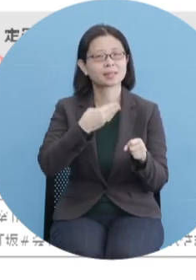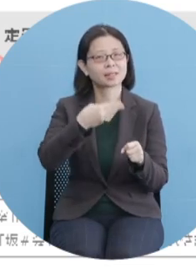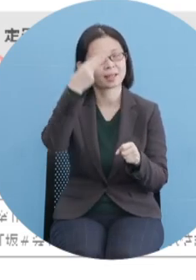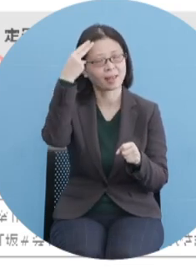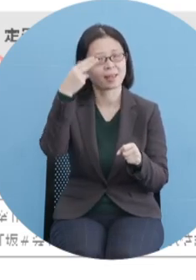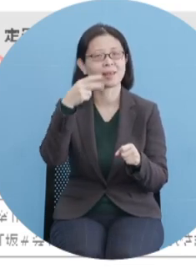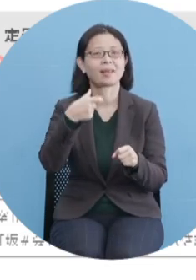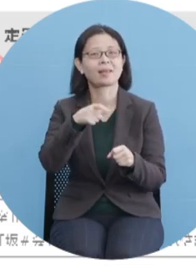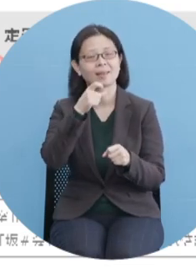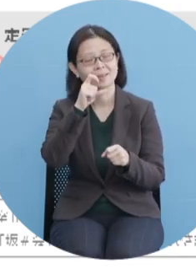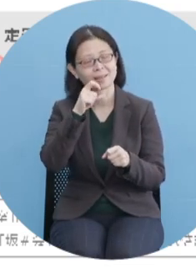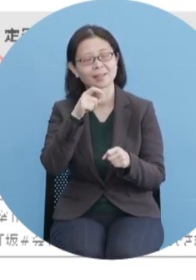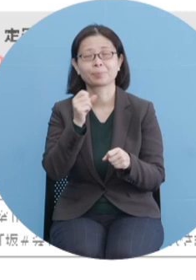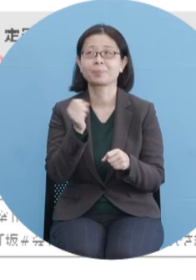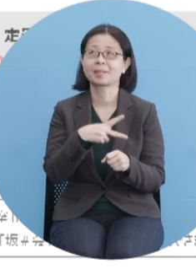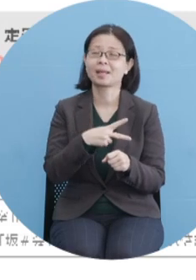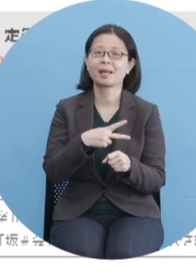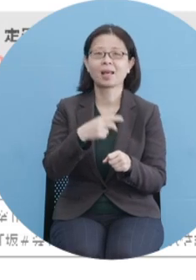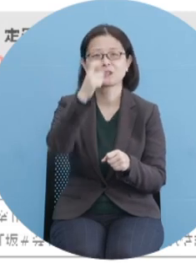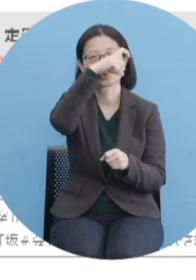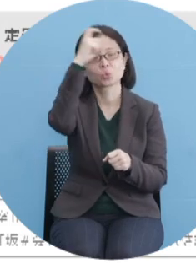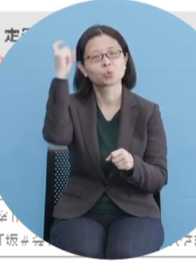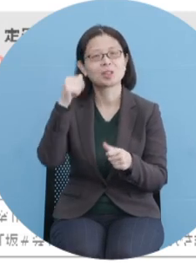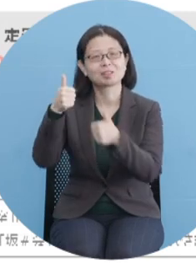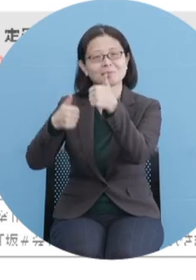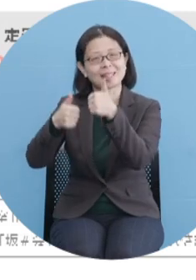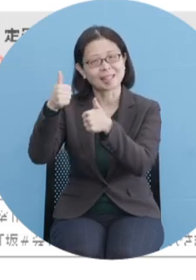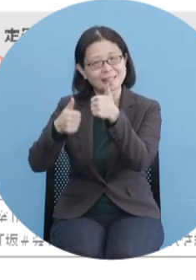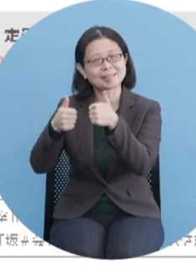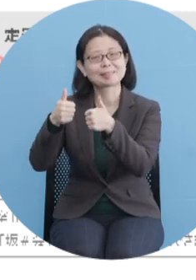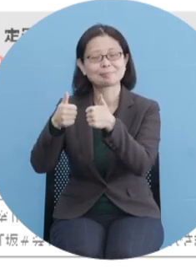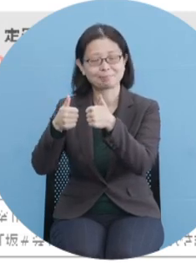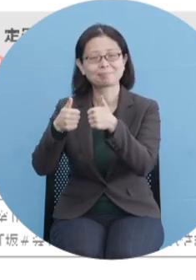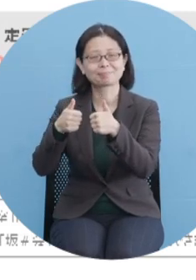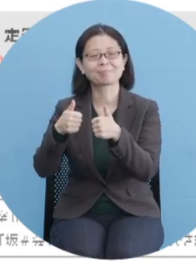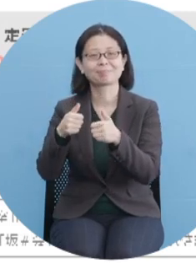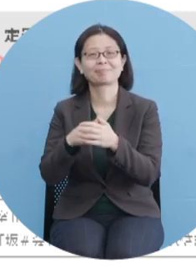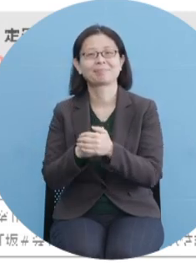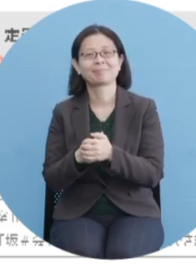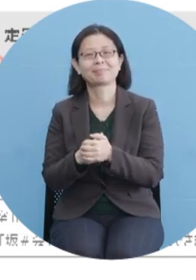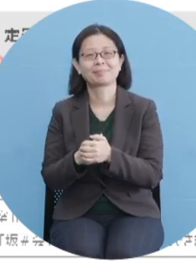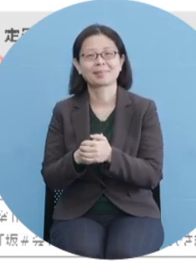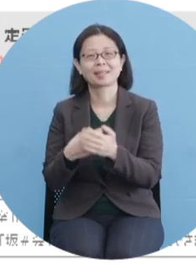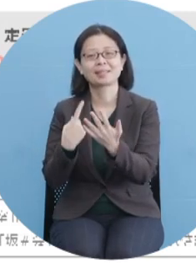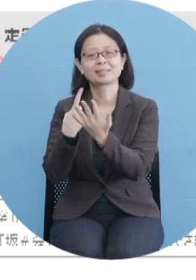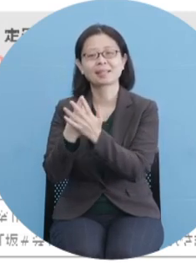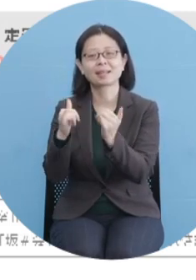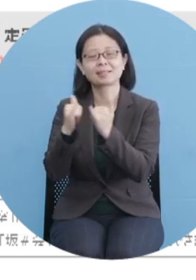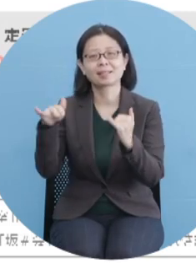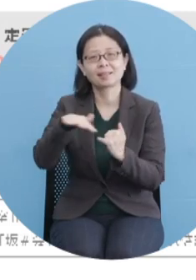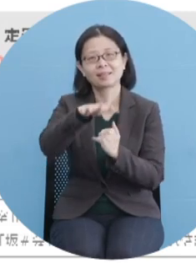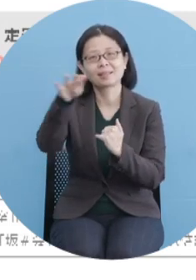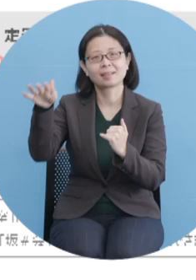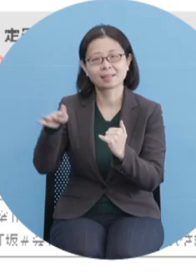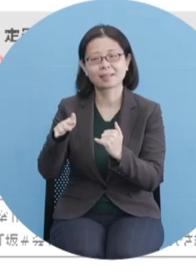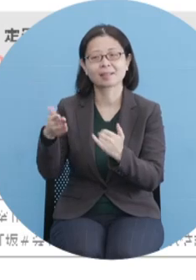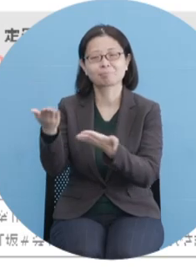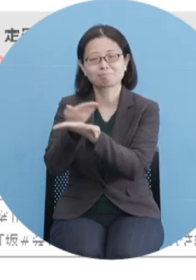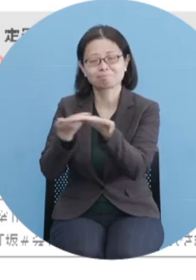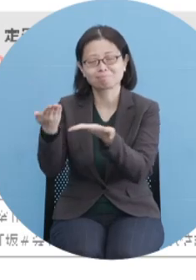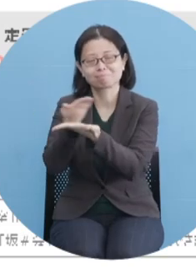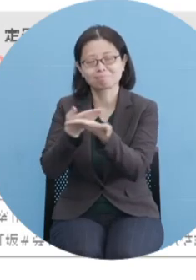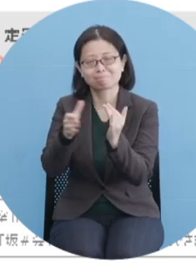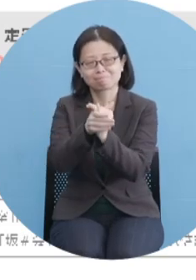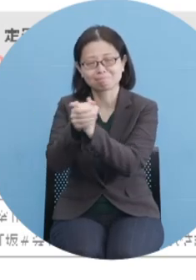をえ飲めたりあるいはクイズ大会をするとえそれぞれの参加者からいろんなことも交流も